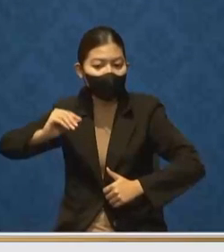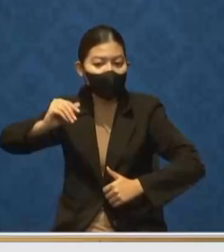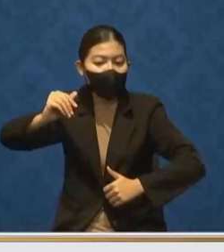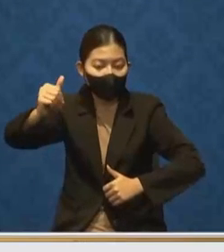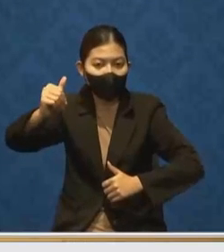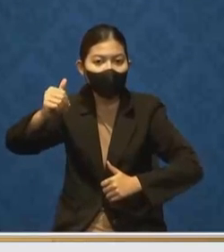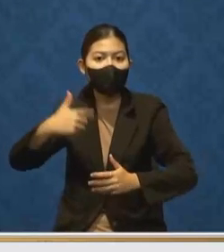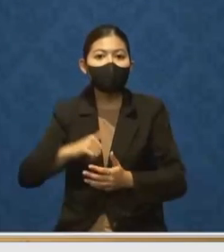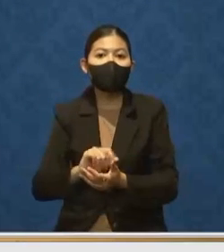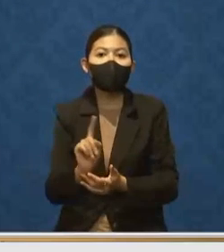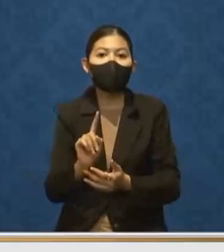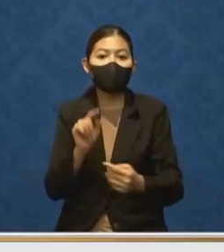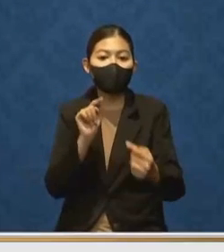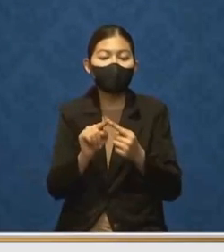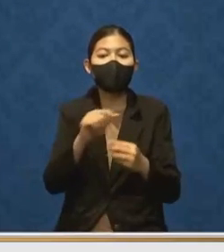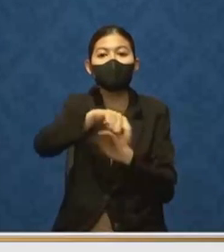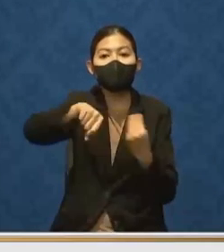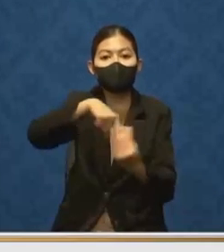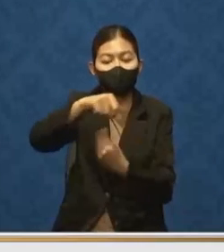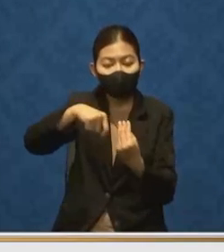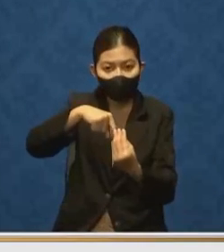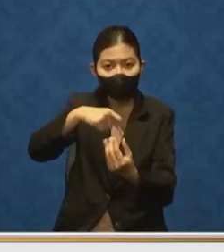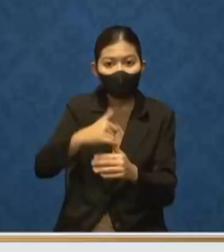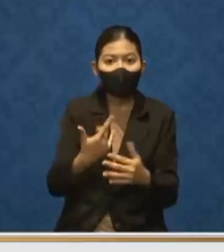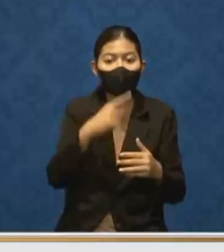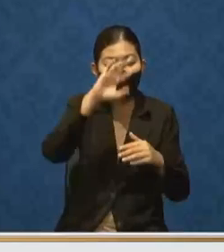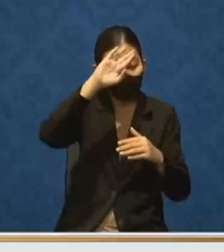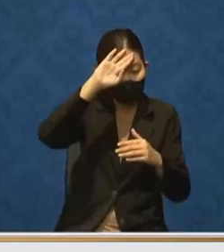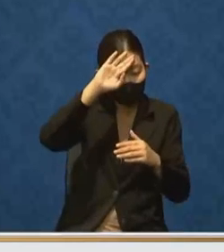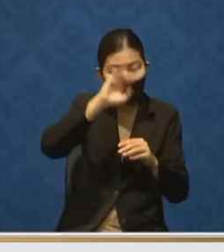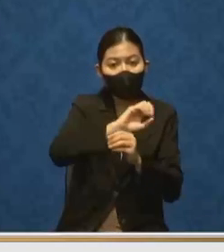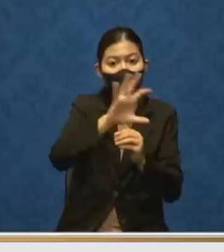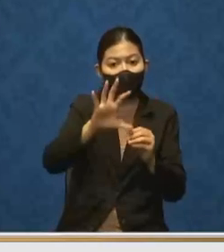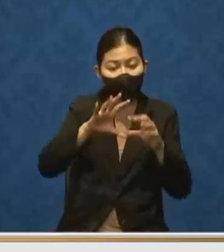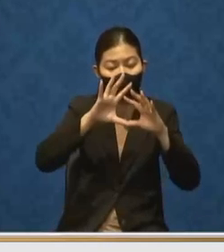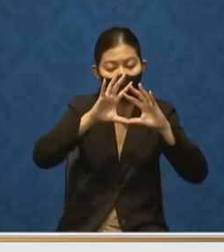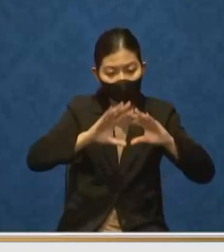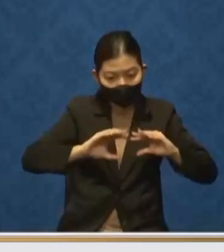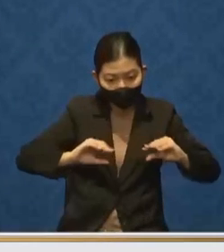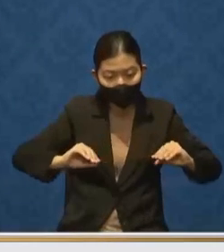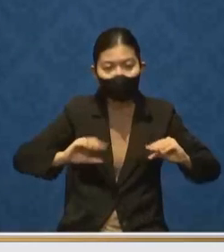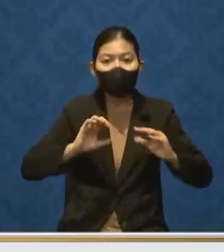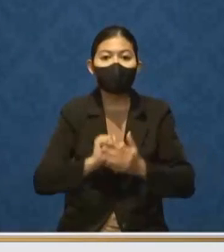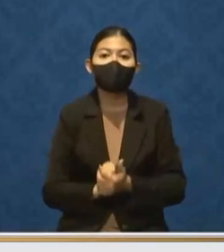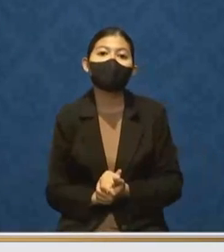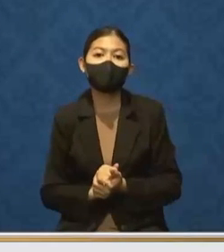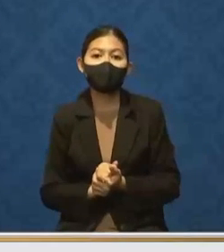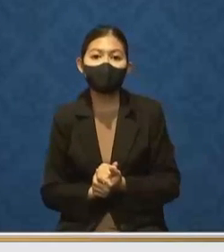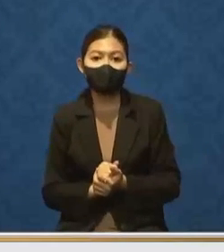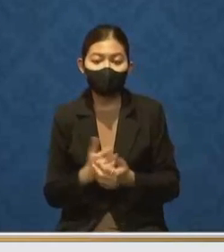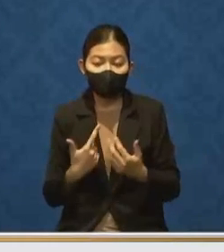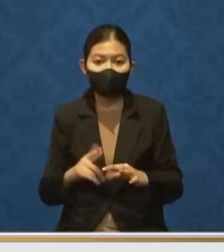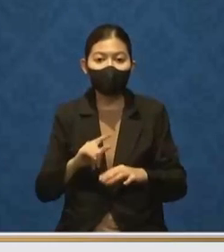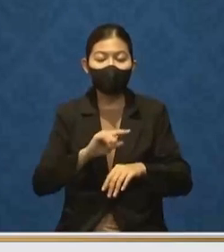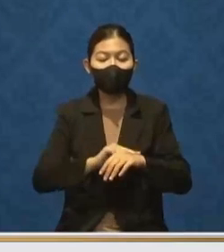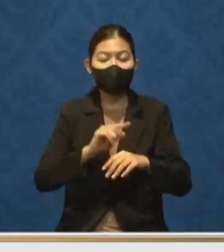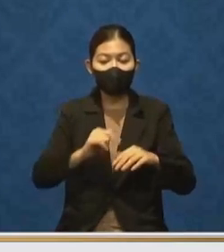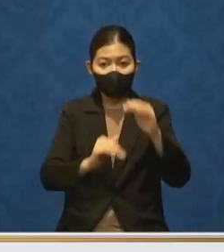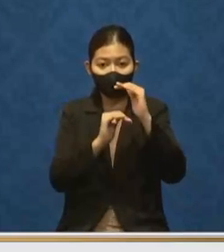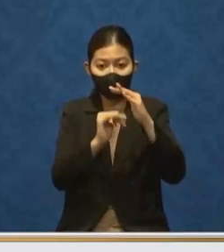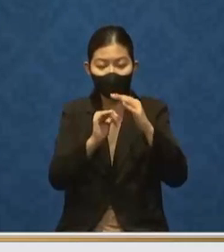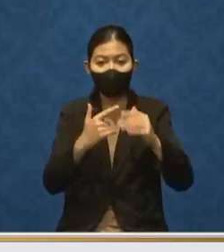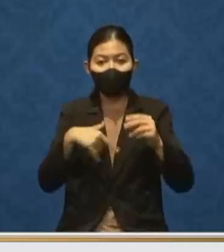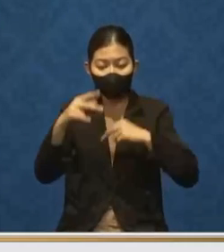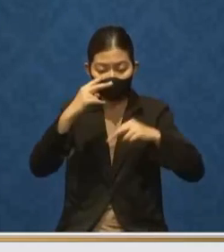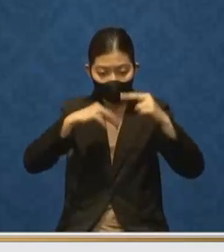ตามการฟื้นตัวของเศรษฐกิจภายหลังสถานการณ์การแพร่ระบาดของโรคโควิด-19และการผ่อนคลายมาตรการควบคุมโรค